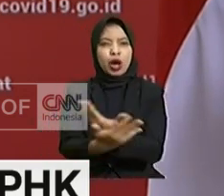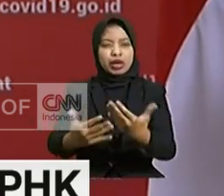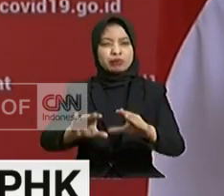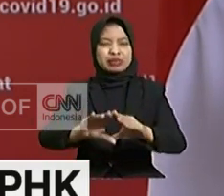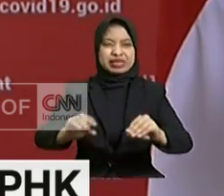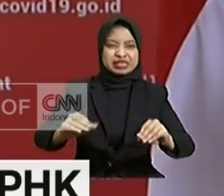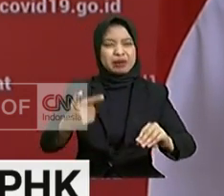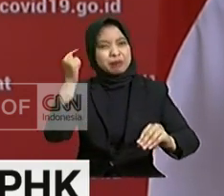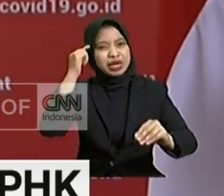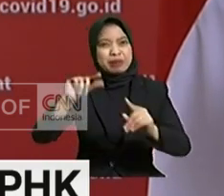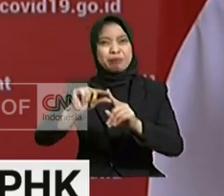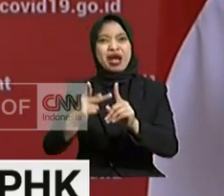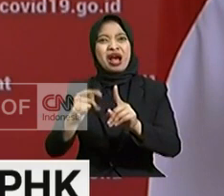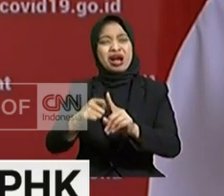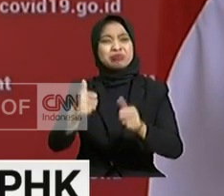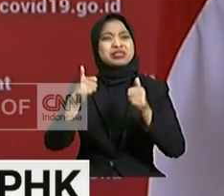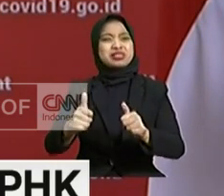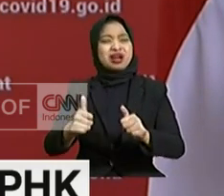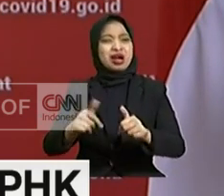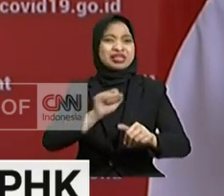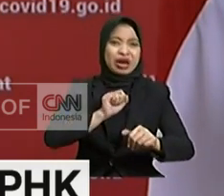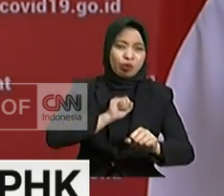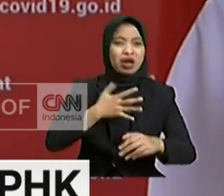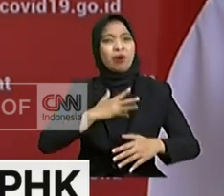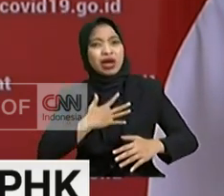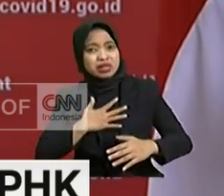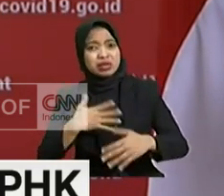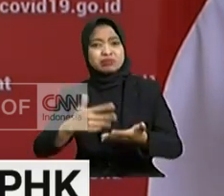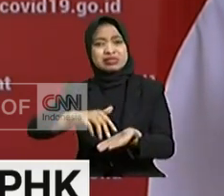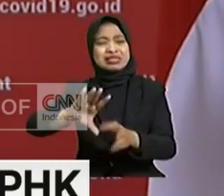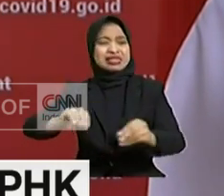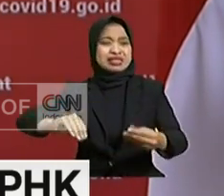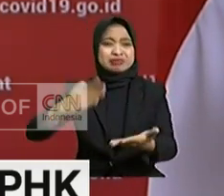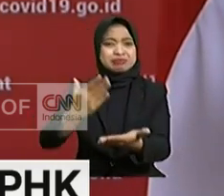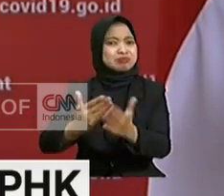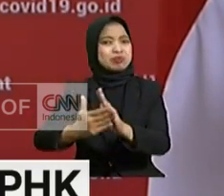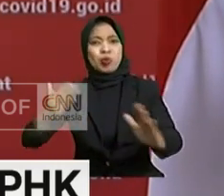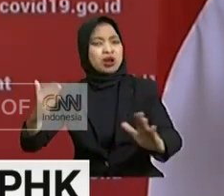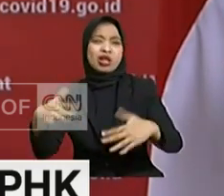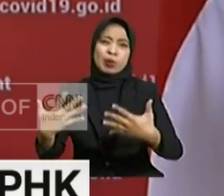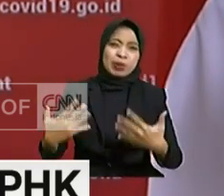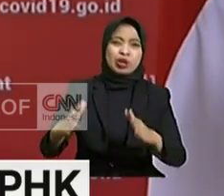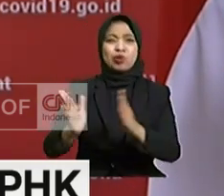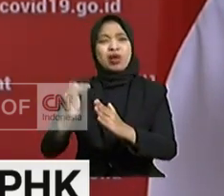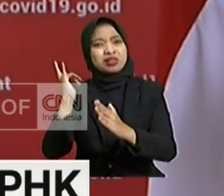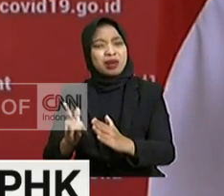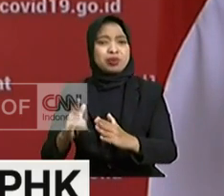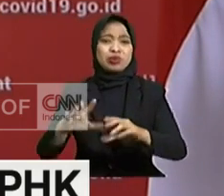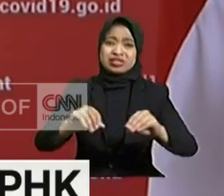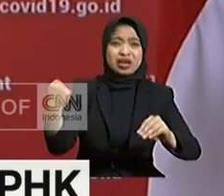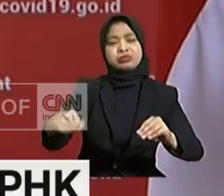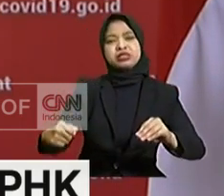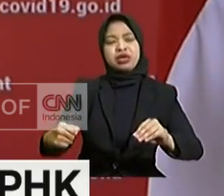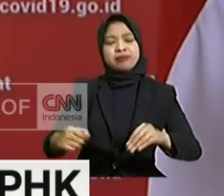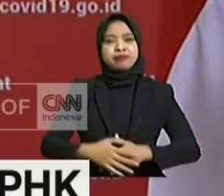terancam mengalami pemutusan hubungan kerja atau PHK dan dirumahkan Hai untuk itu saat ini